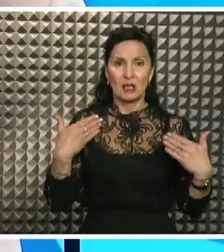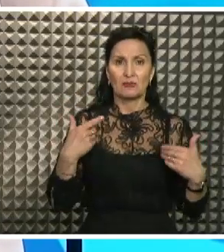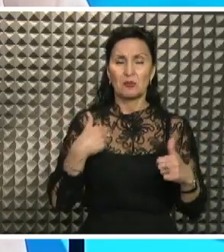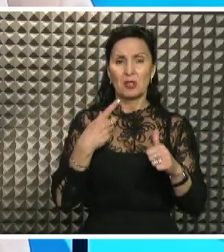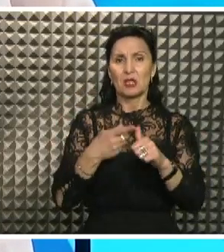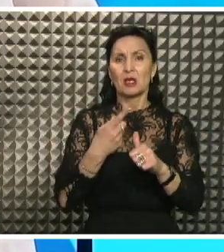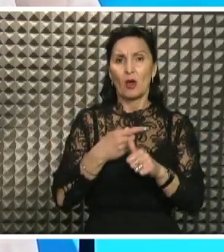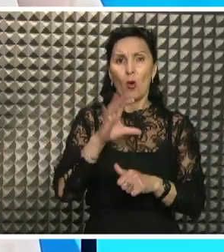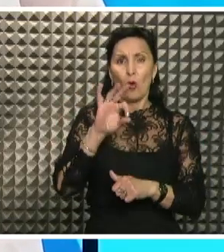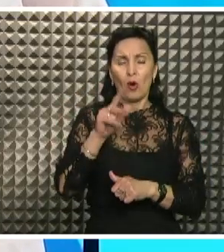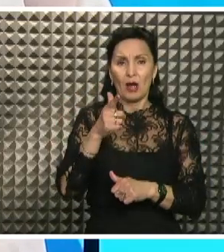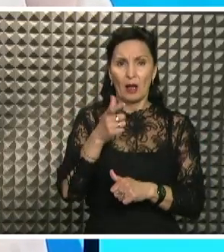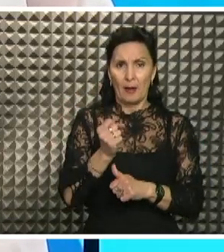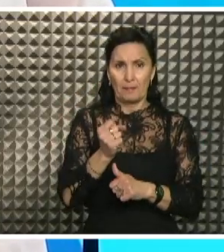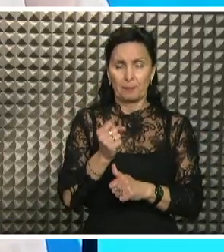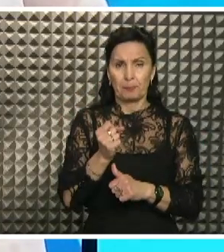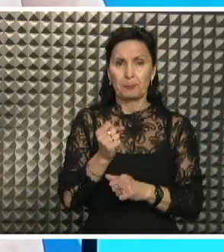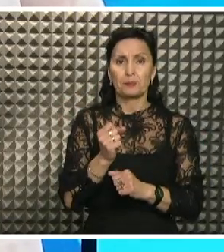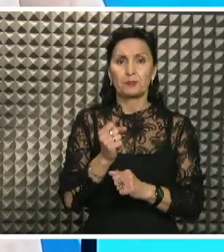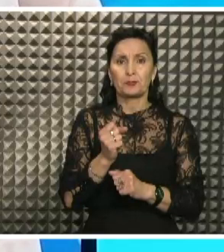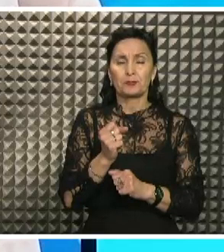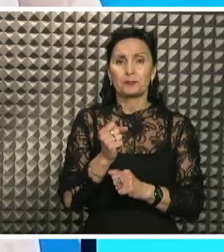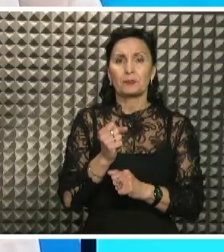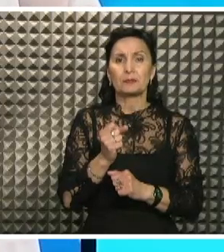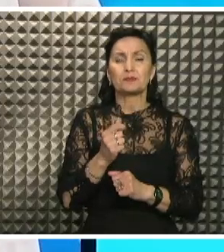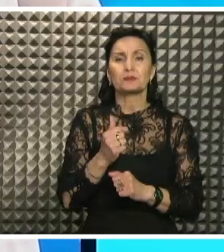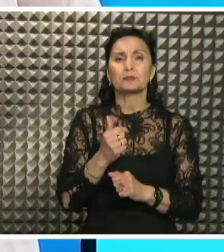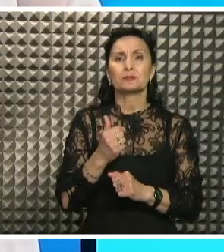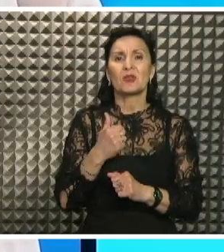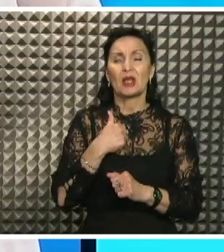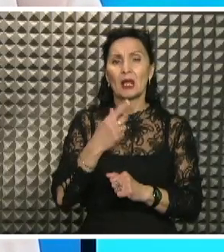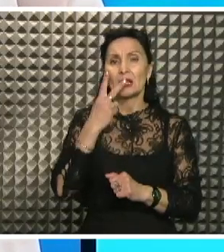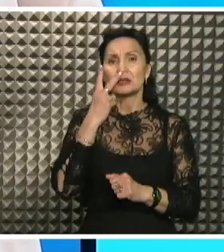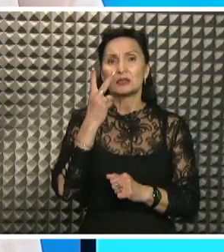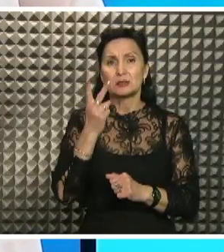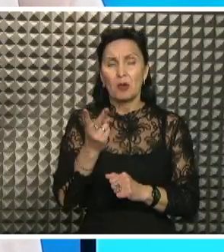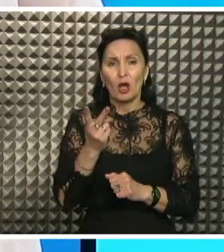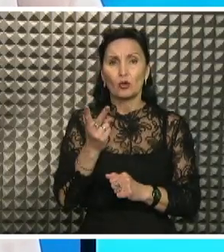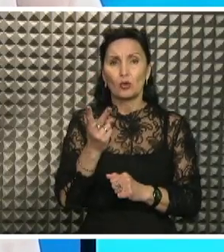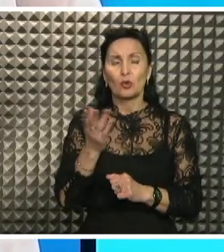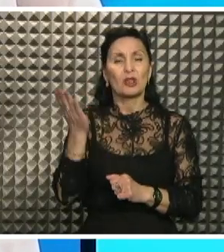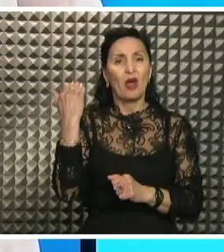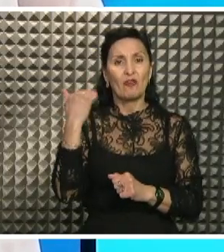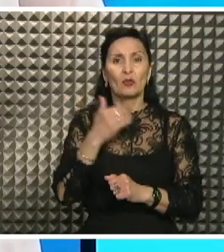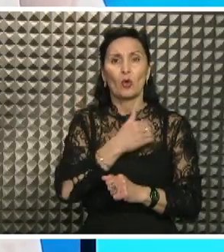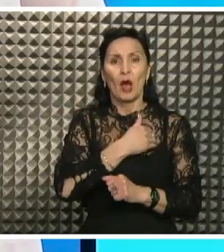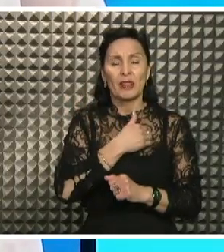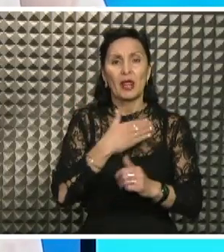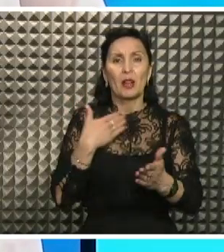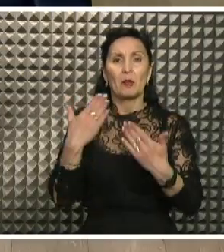Здравствуйте, меня зовут Ольга. Очень приятно. Вот я вот смотрю, вот, давно хотела